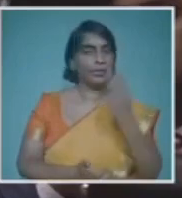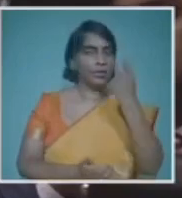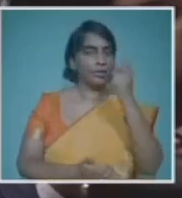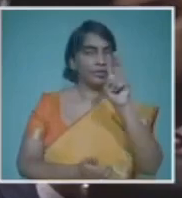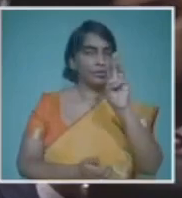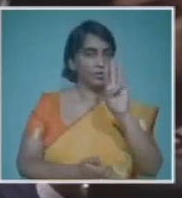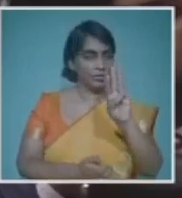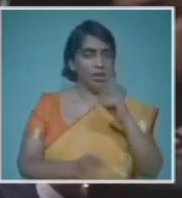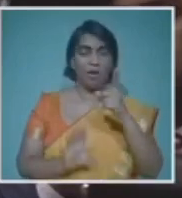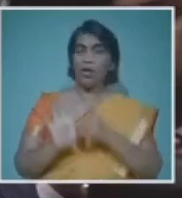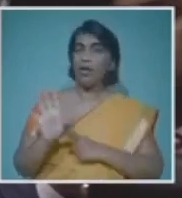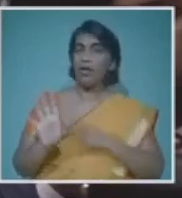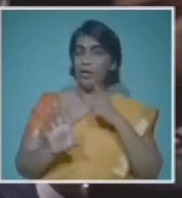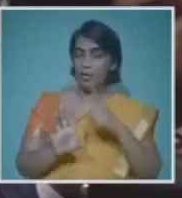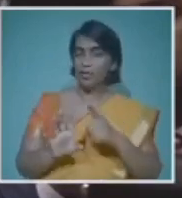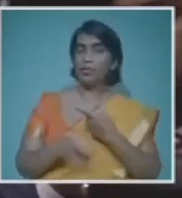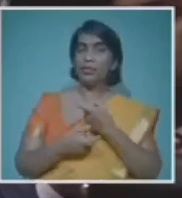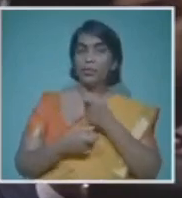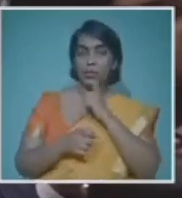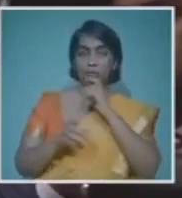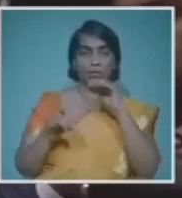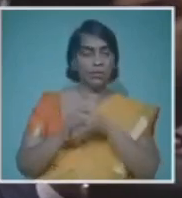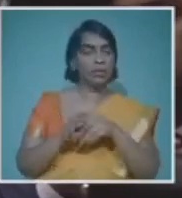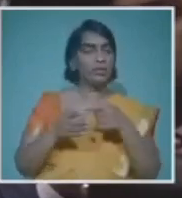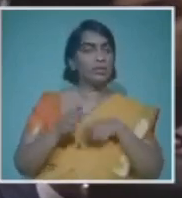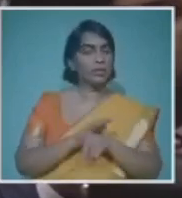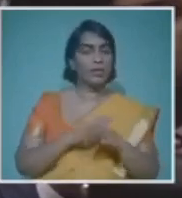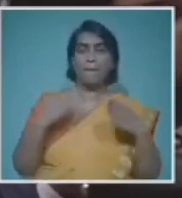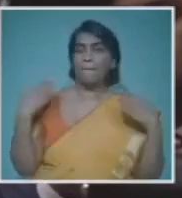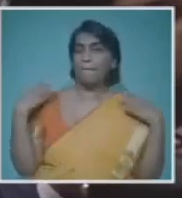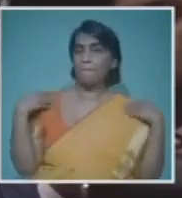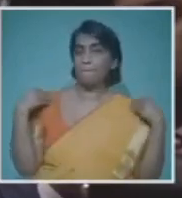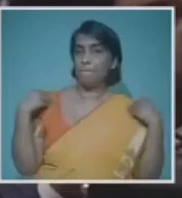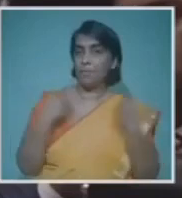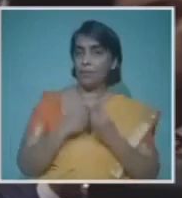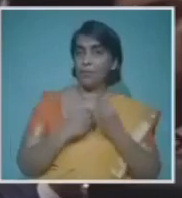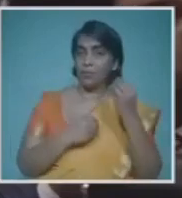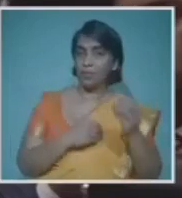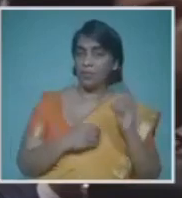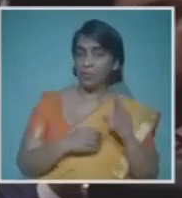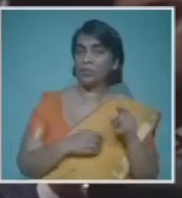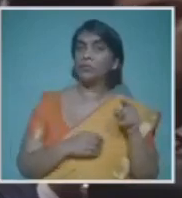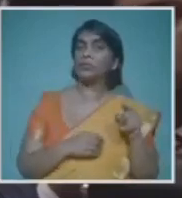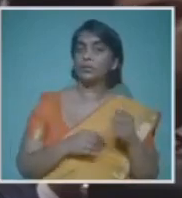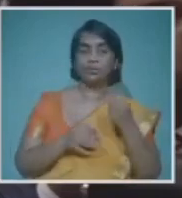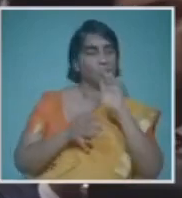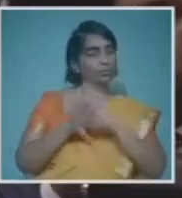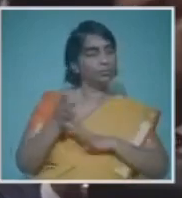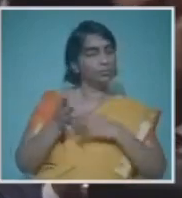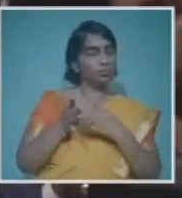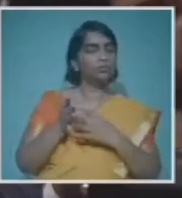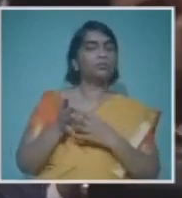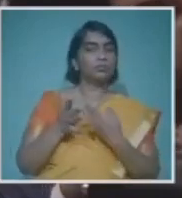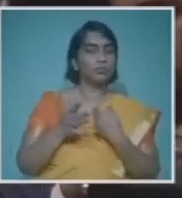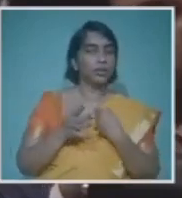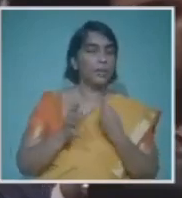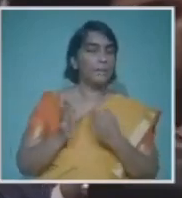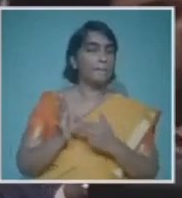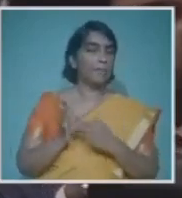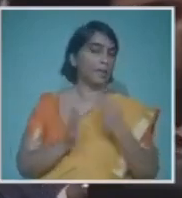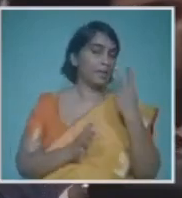2023 අවුරුද්දට අධිකරණය වල යටිතල පහසුකම් සැපීම සඳහාත් මේ අයවැයෙන් අපිට රුපියල්